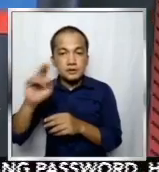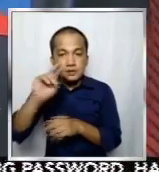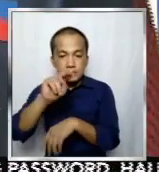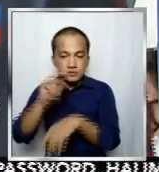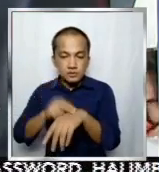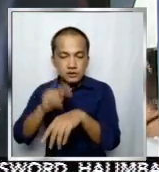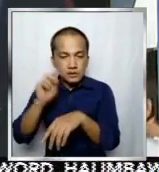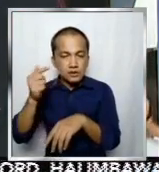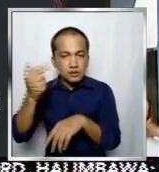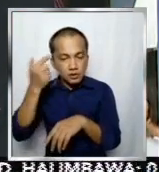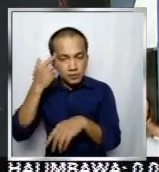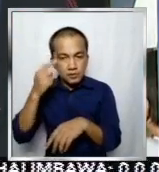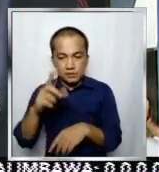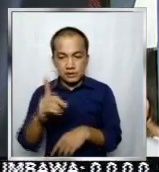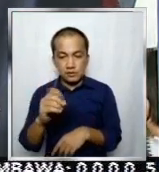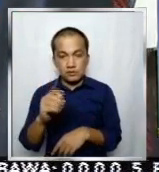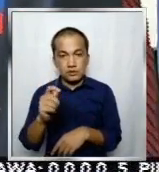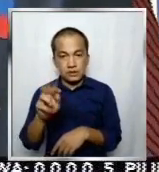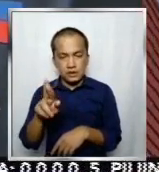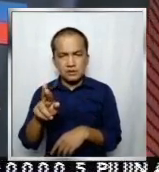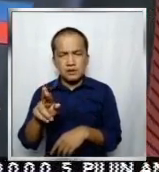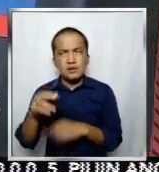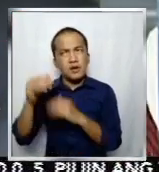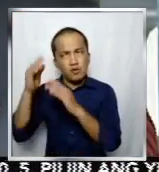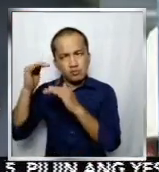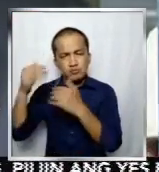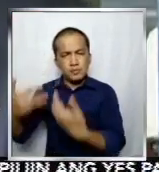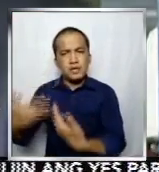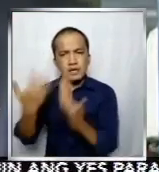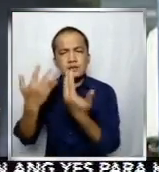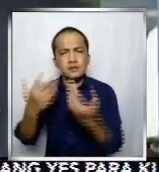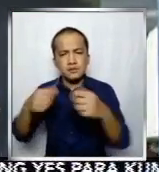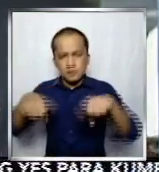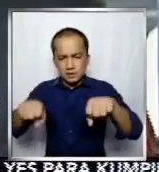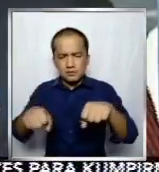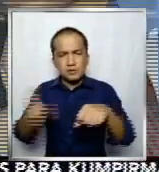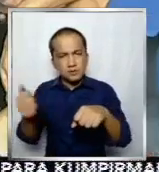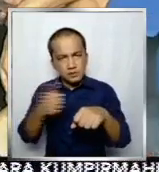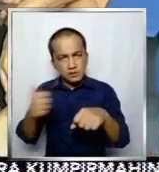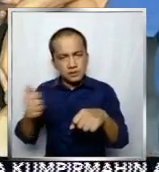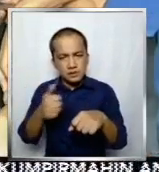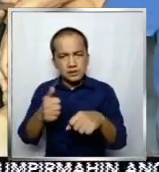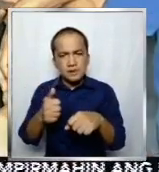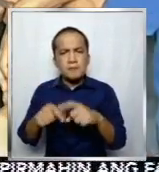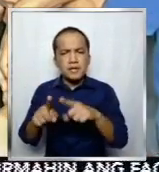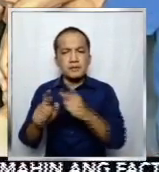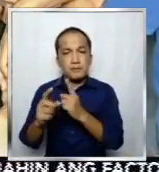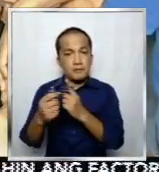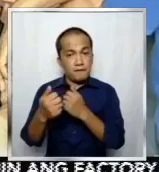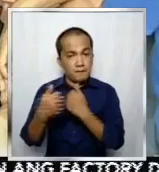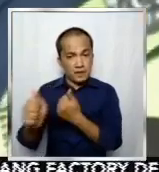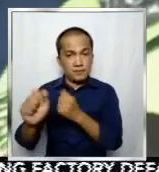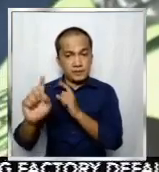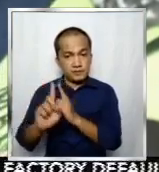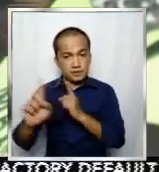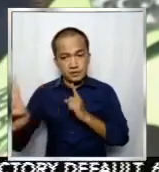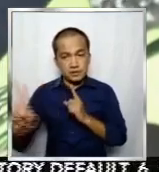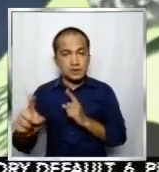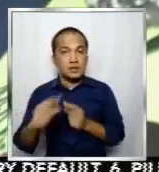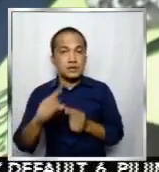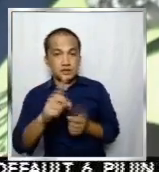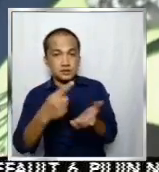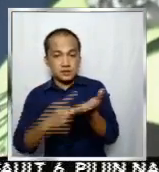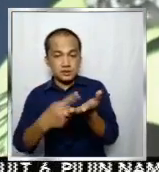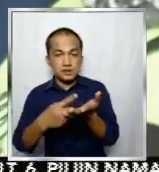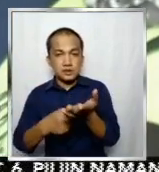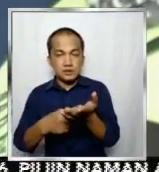DOTR, na payagan na po sana ang mga tricycle na makabiyahe. Masunod pa rin yung social distancing, no? Isa sa mga tinalakay nila ang magiging pamasahe lalo't sa